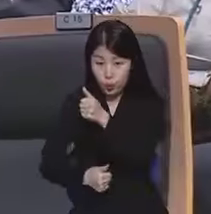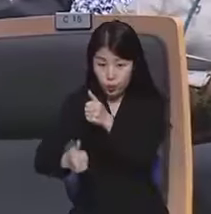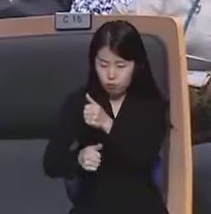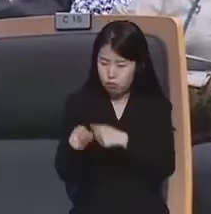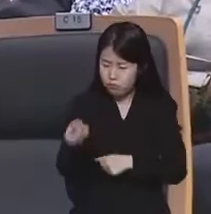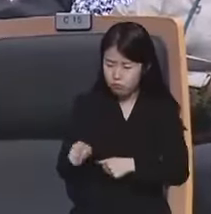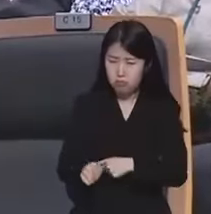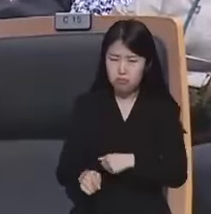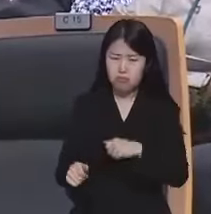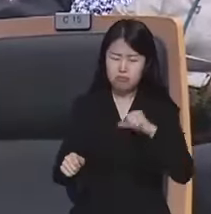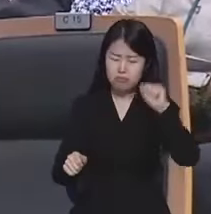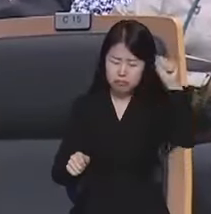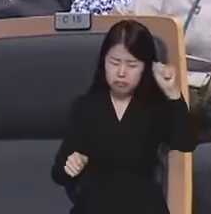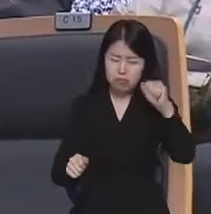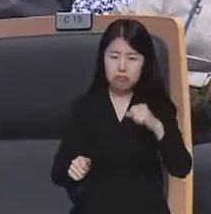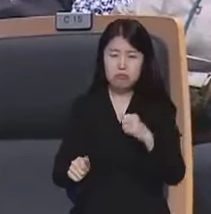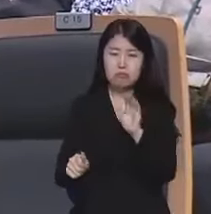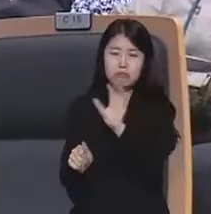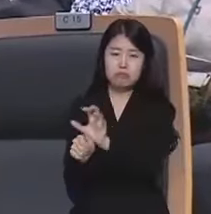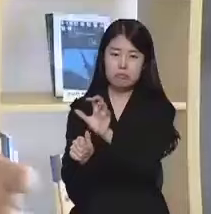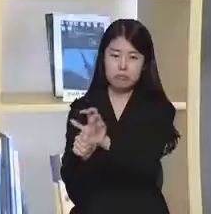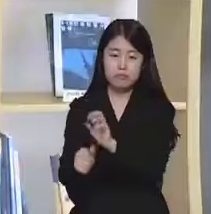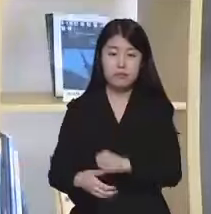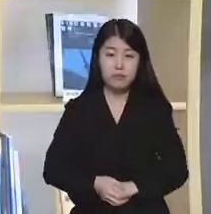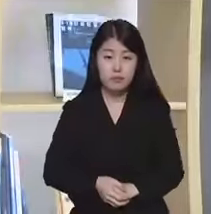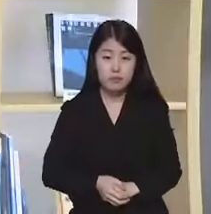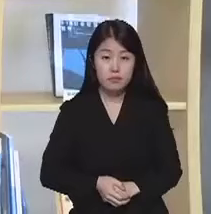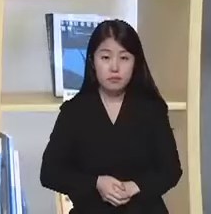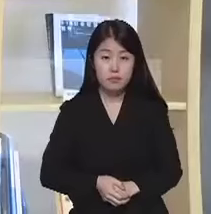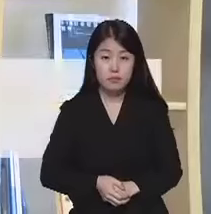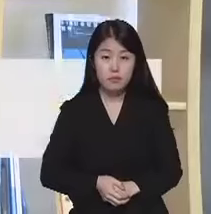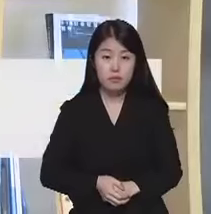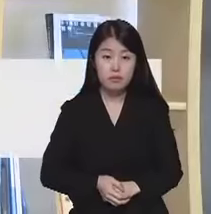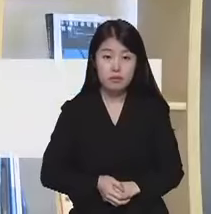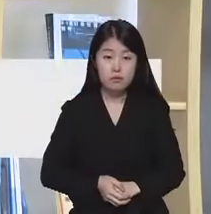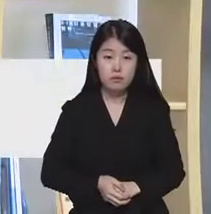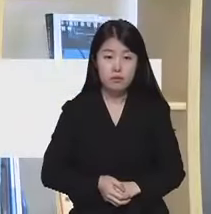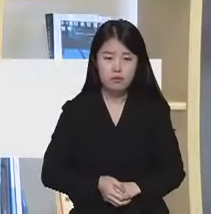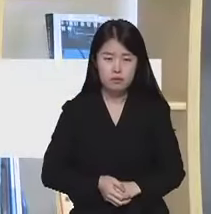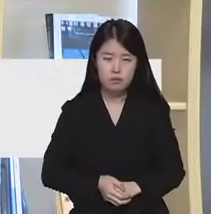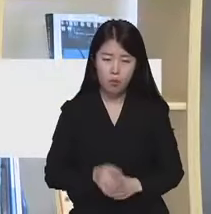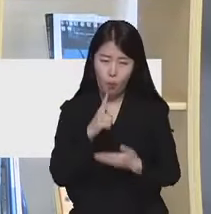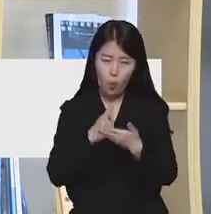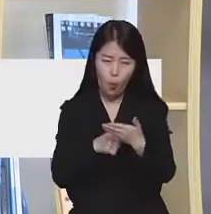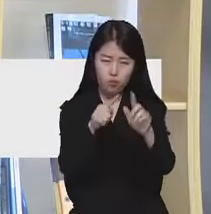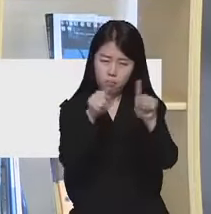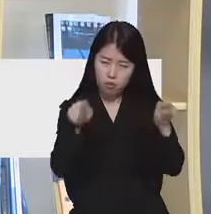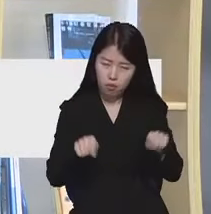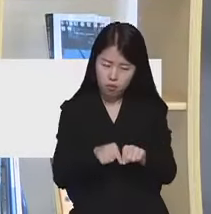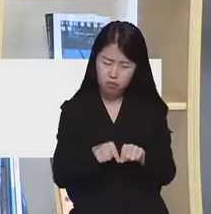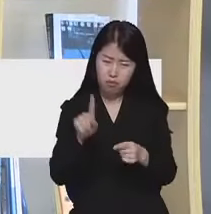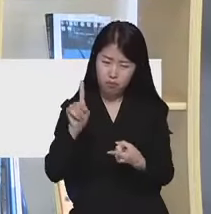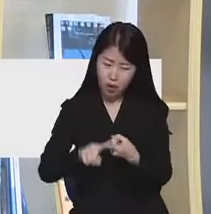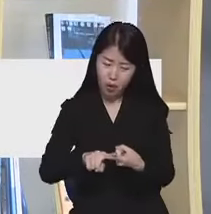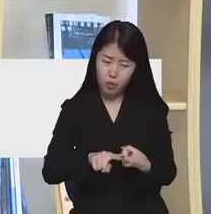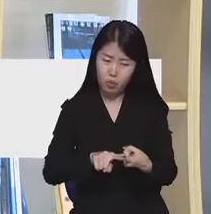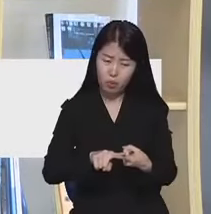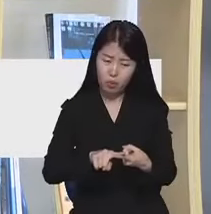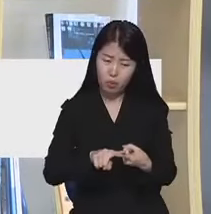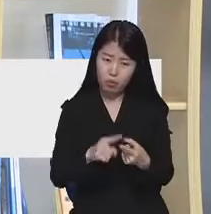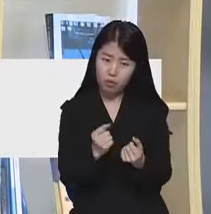상대로 강하게 항의했습니다. 보고 그걸 인정했을 때 정말 5.18은 왜곡되거나